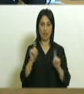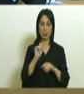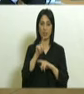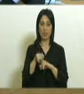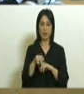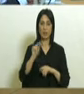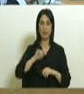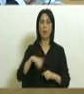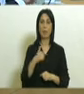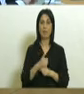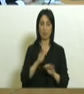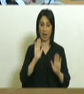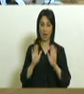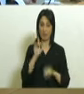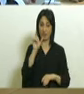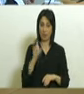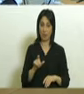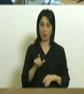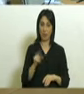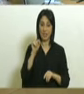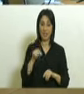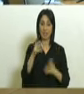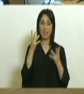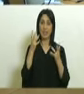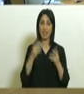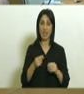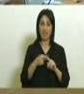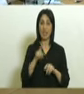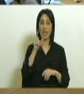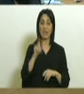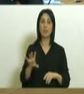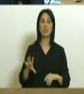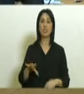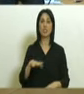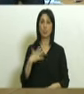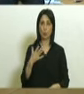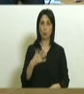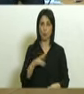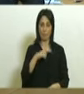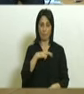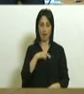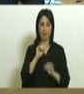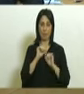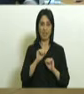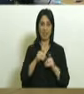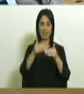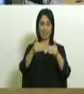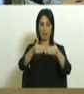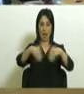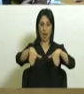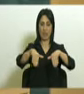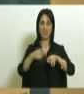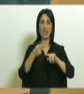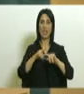დავალებათა დეპარტამენტის ხელმძღვანელმა იმ დღეს. ეს ადამიანი იყო პარლამენტის დაცვის წინახაზზე. ეს